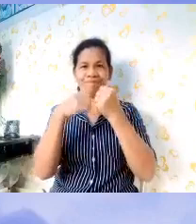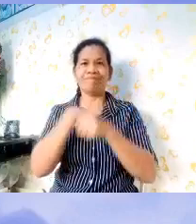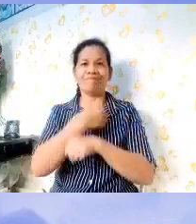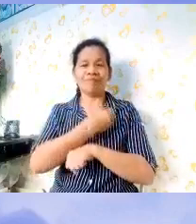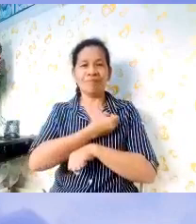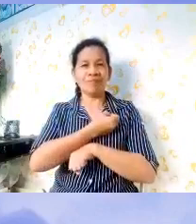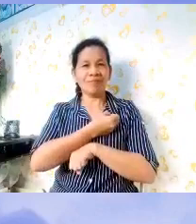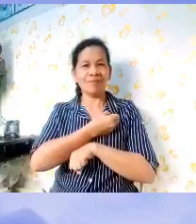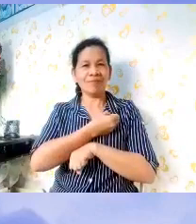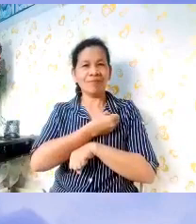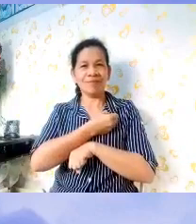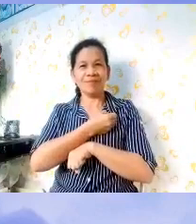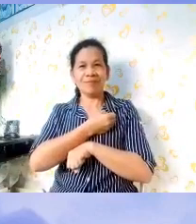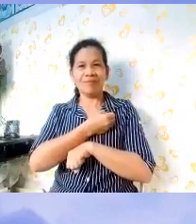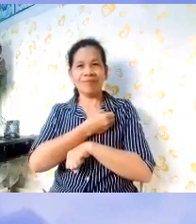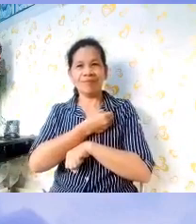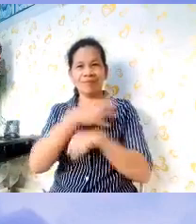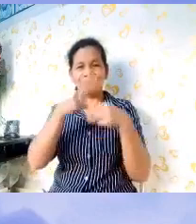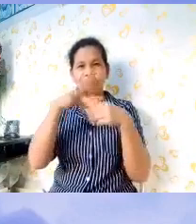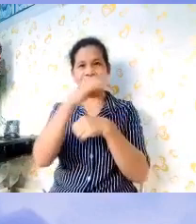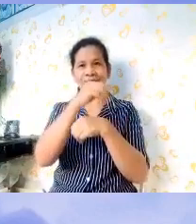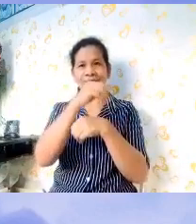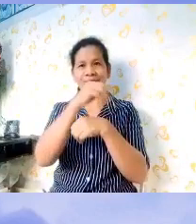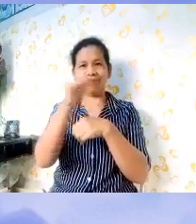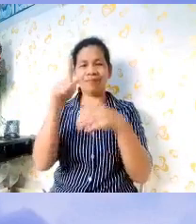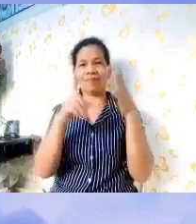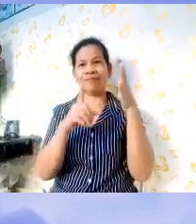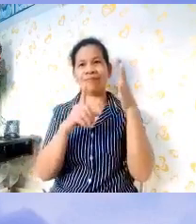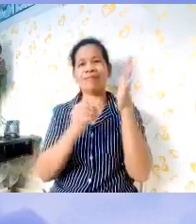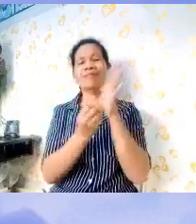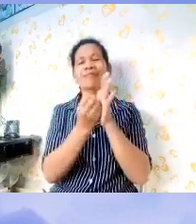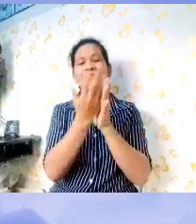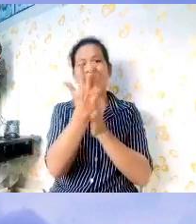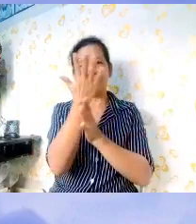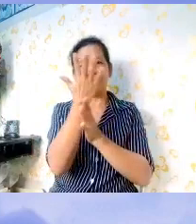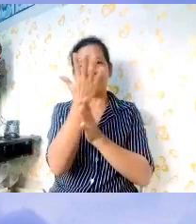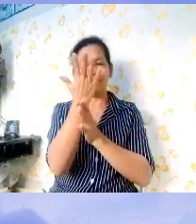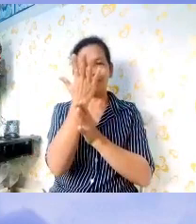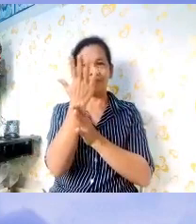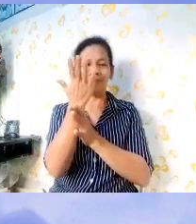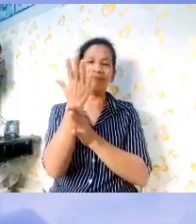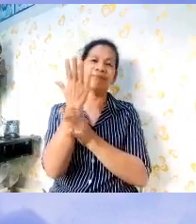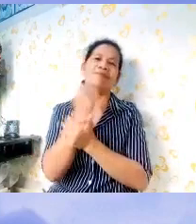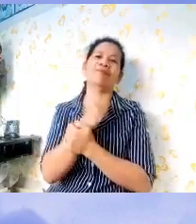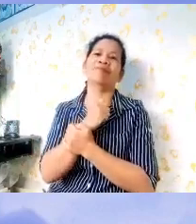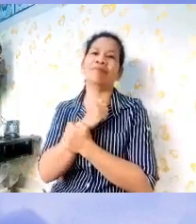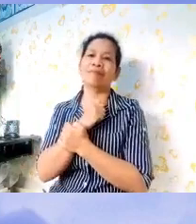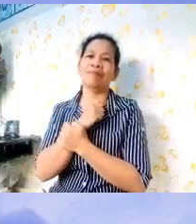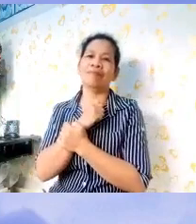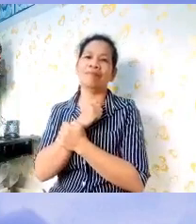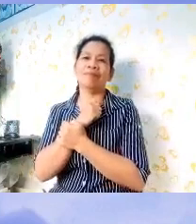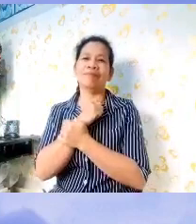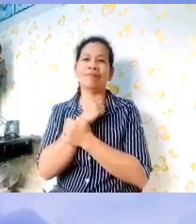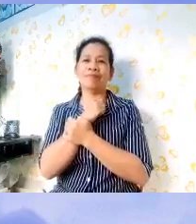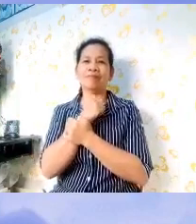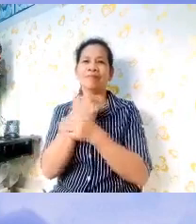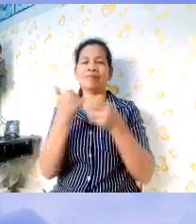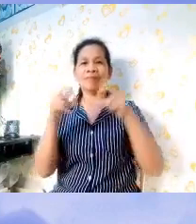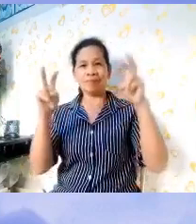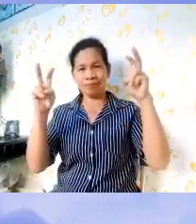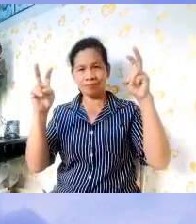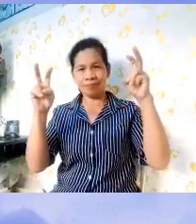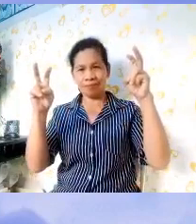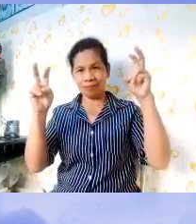pong spiritual growth, spiritual na paglago. At ang atin pong susing talata,